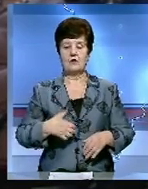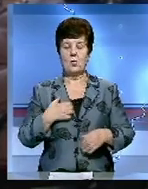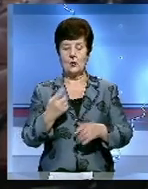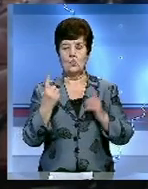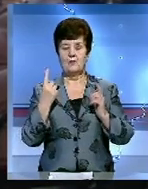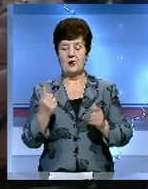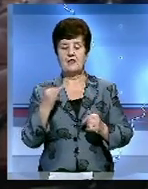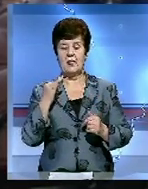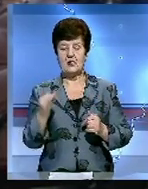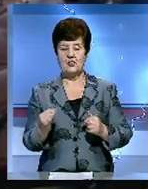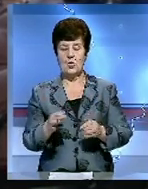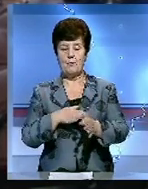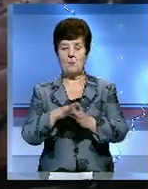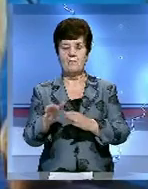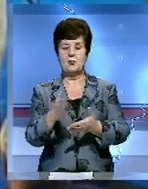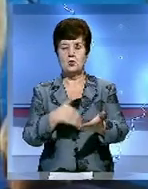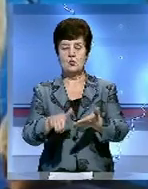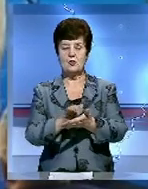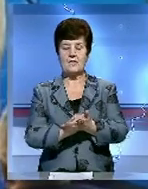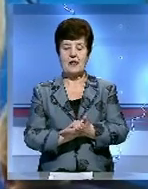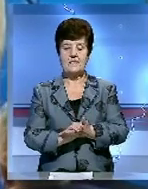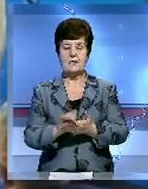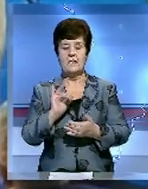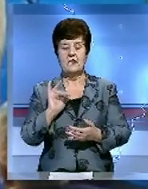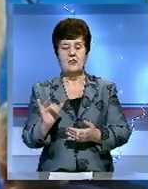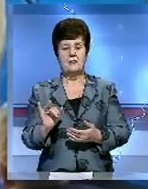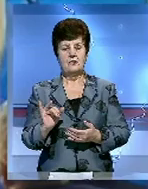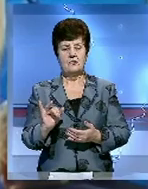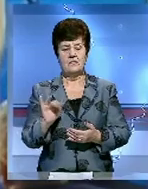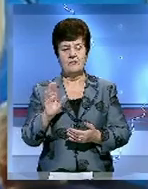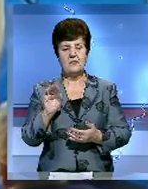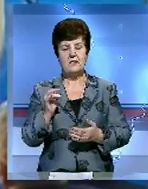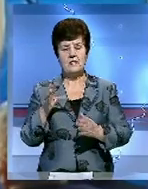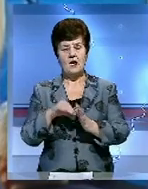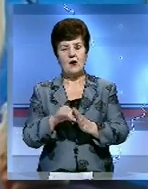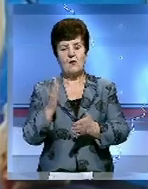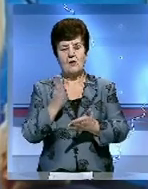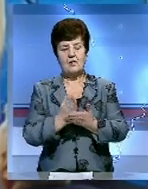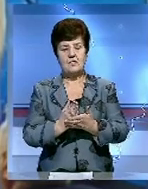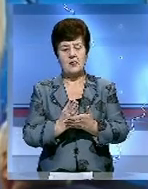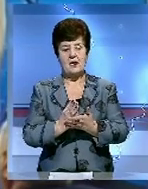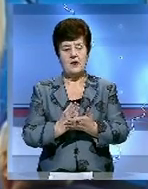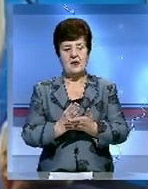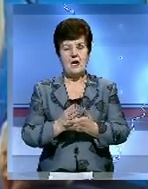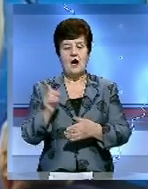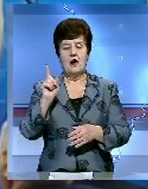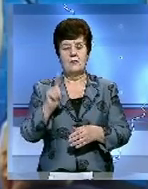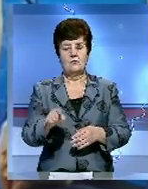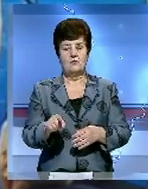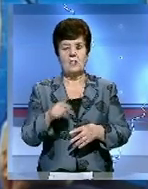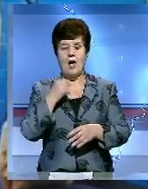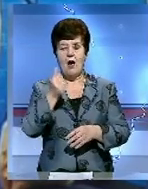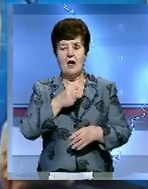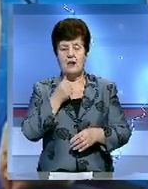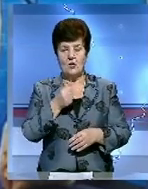promovarea unei societăți inclusive și echitabile. Ținând cont de toate rezultatele atinse în timpul anilor,